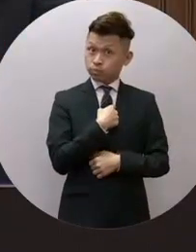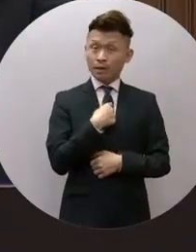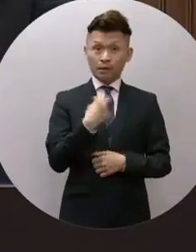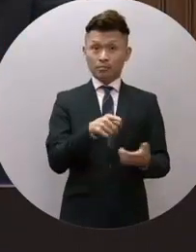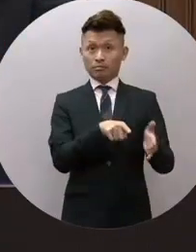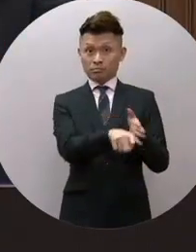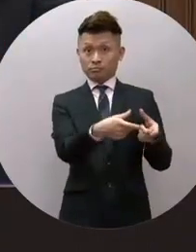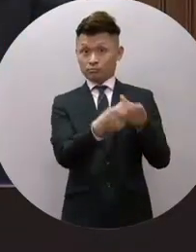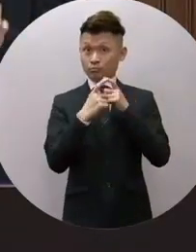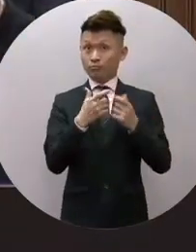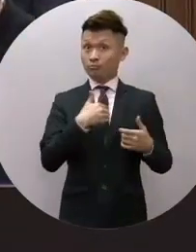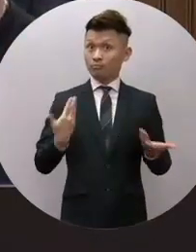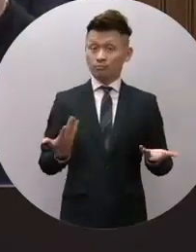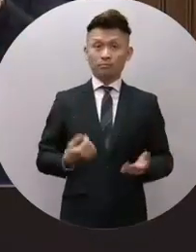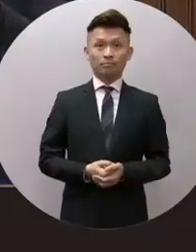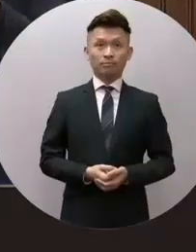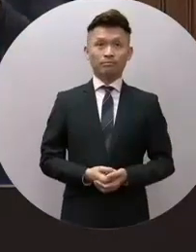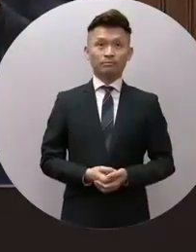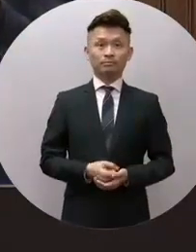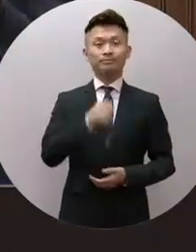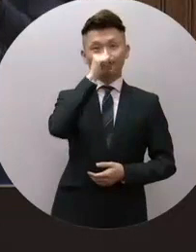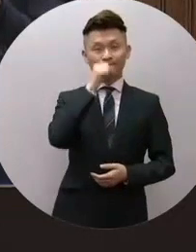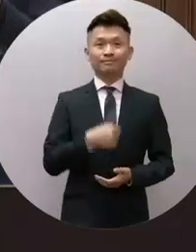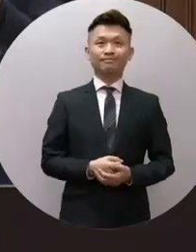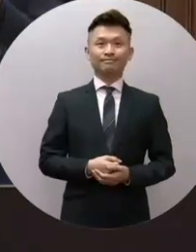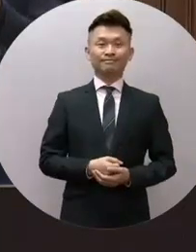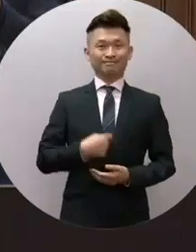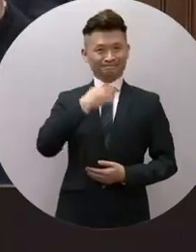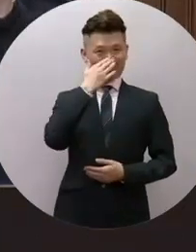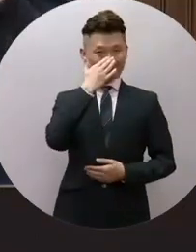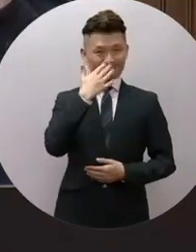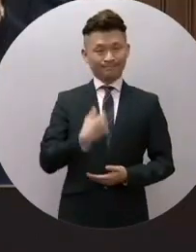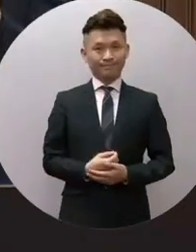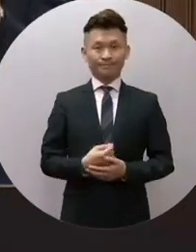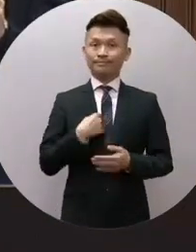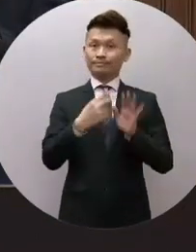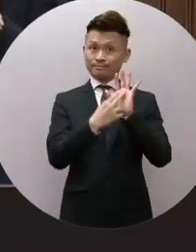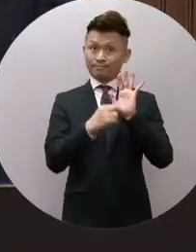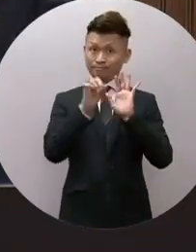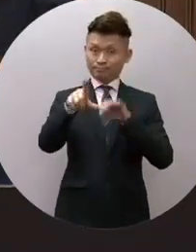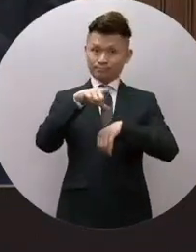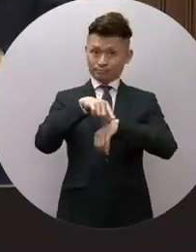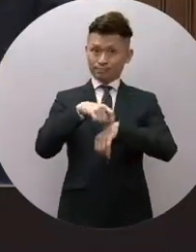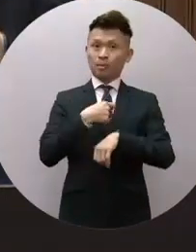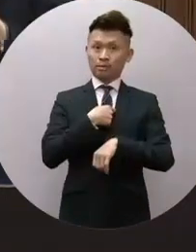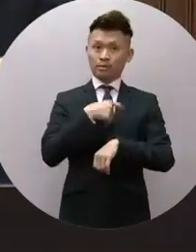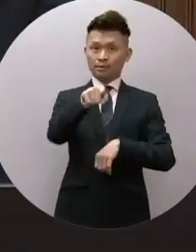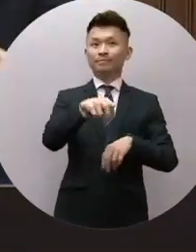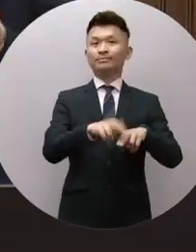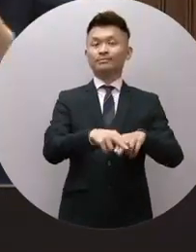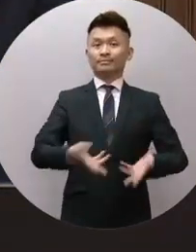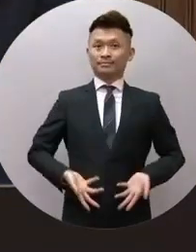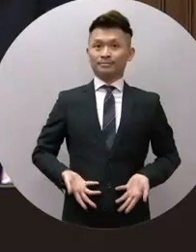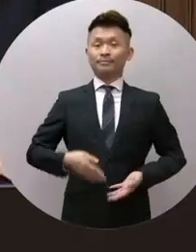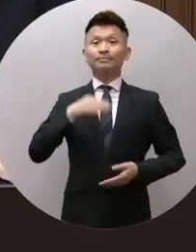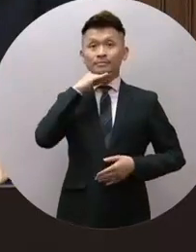些的答复？ 还是先请委员指教。 好，那不敢啊，院长，我说明我需要一些时间，你可以借这个机会你先做一